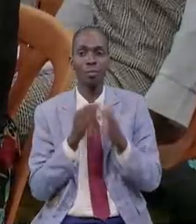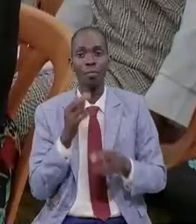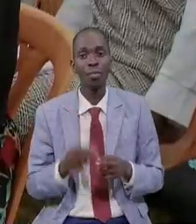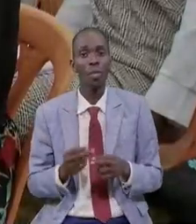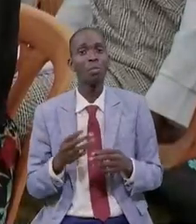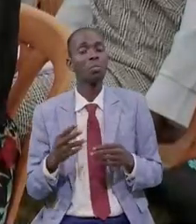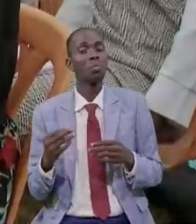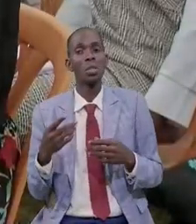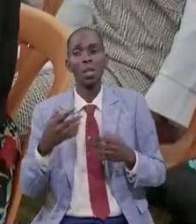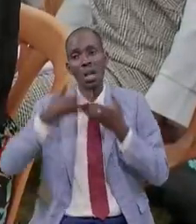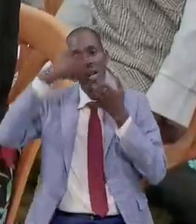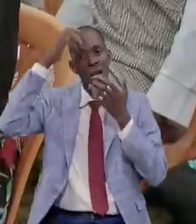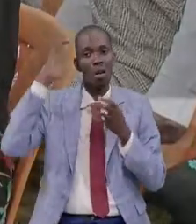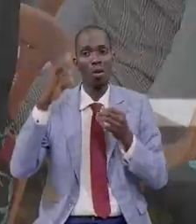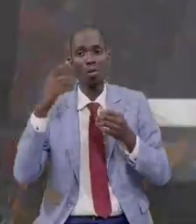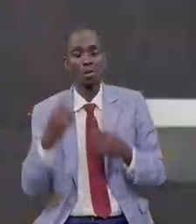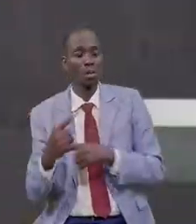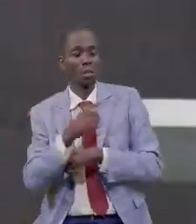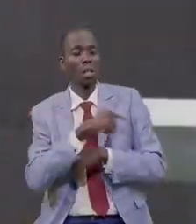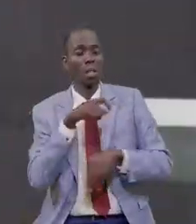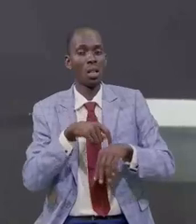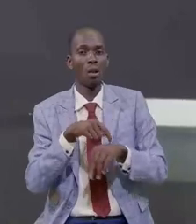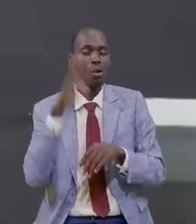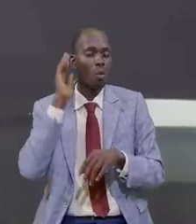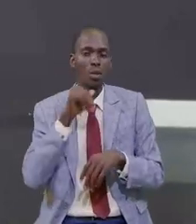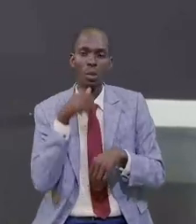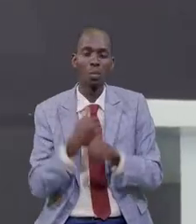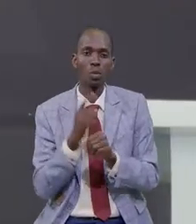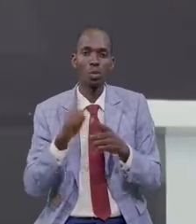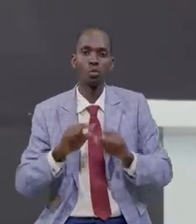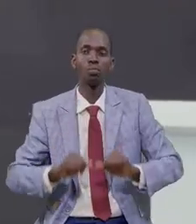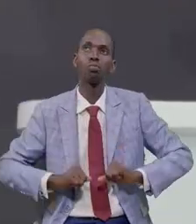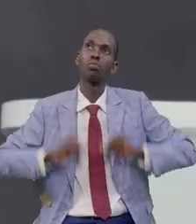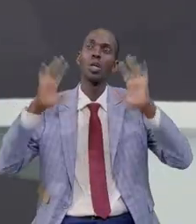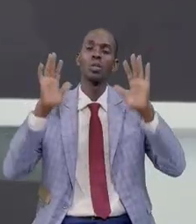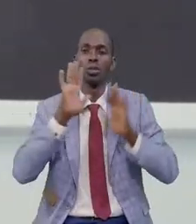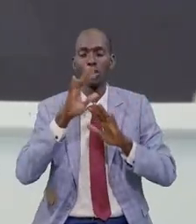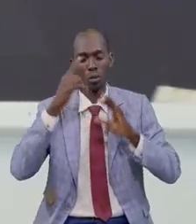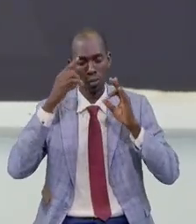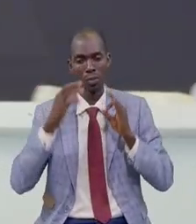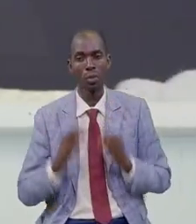les lions du jour ne vont pas te faire abandonner ta